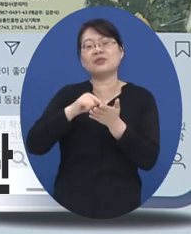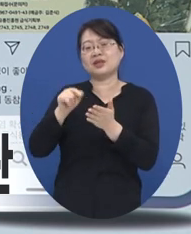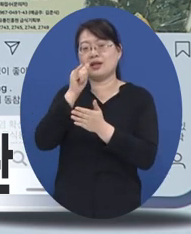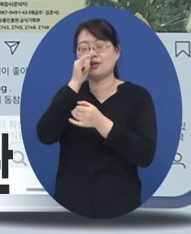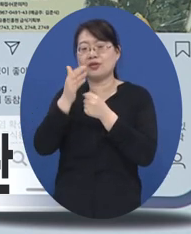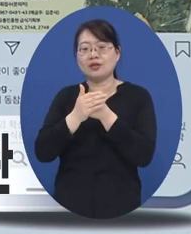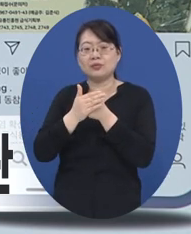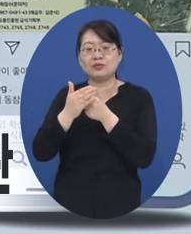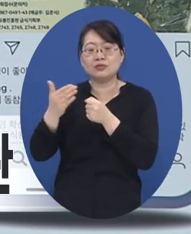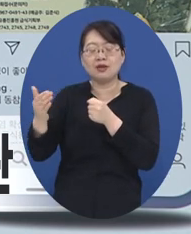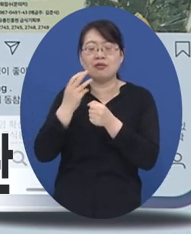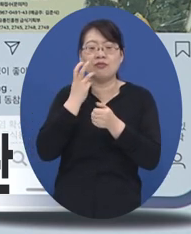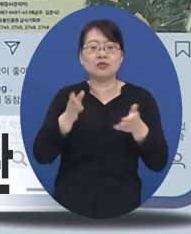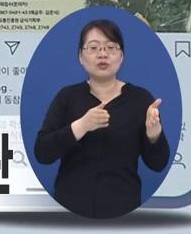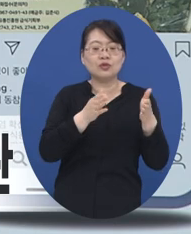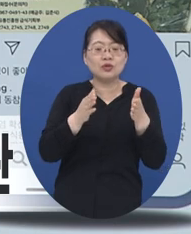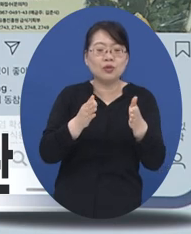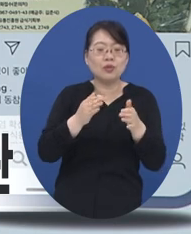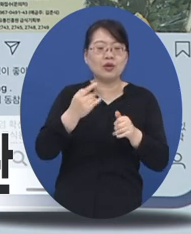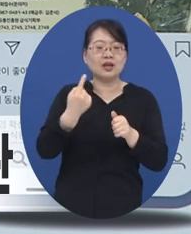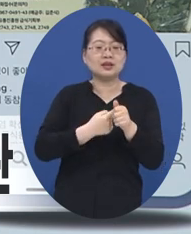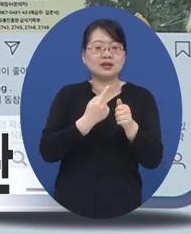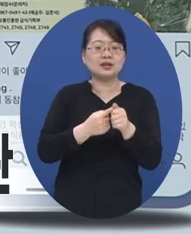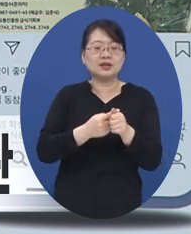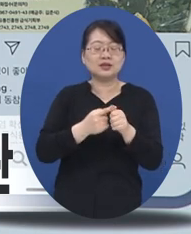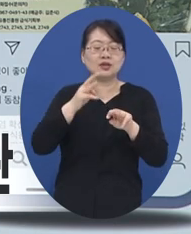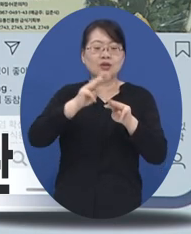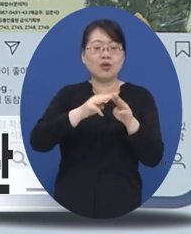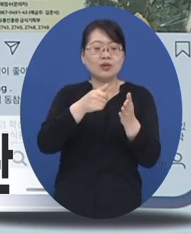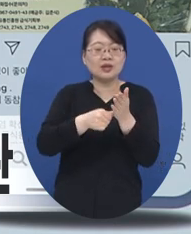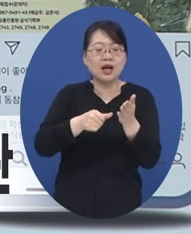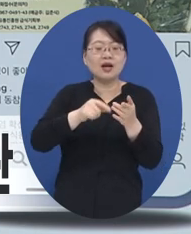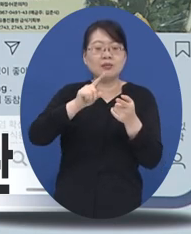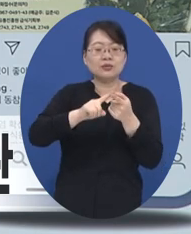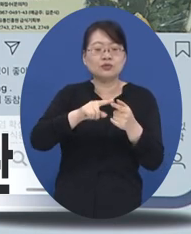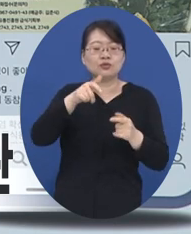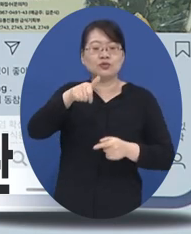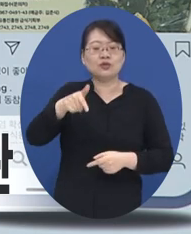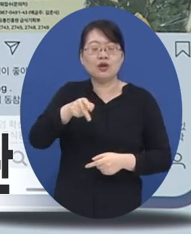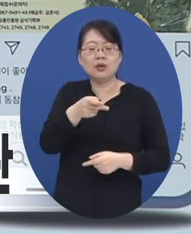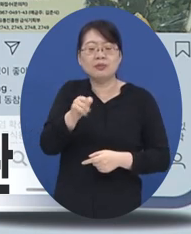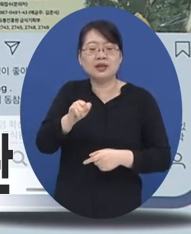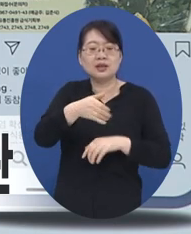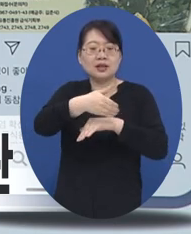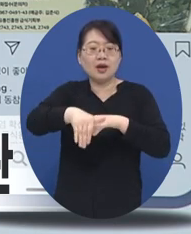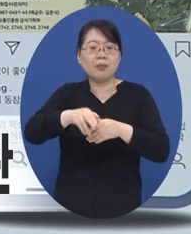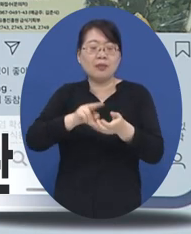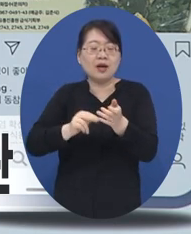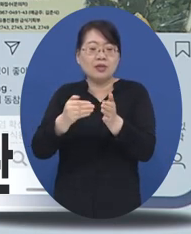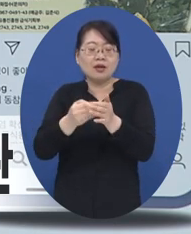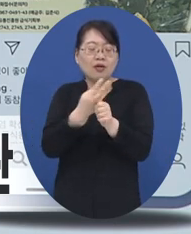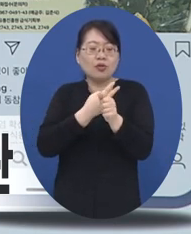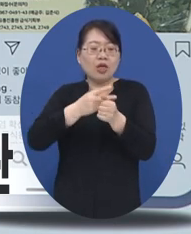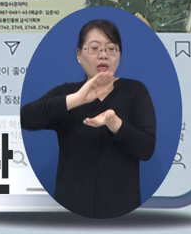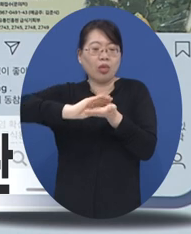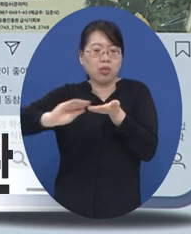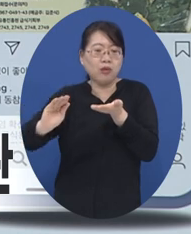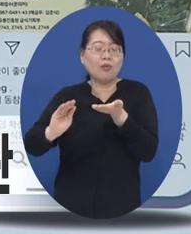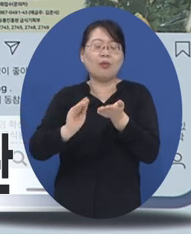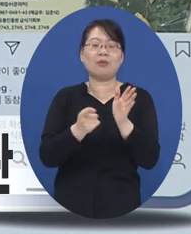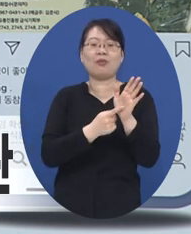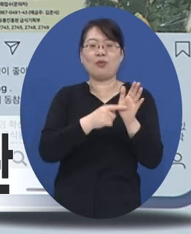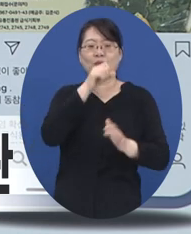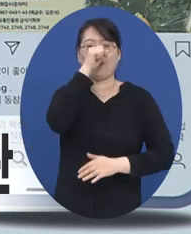농가들을 돕기위해 경기도가 친환경 농산물 꾸러미 를 기획해 판매 했는데요 2시간 만에 다 팔릴 정도로 반응이